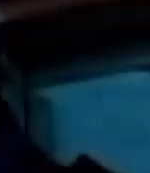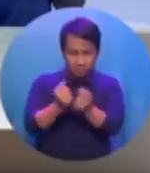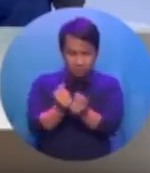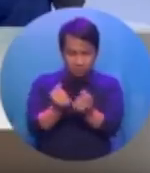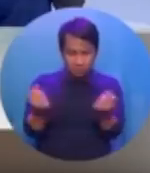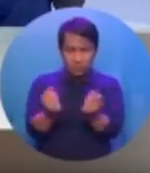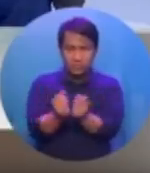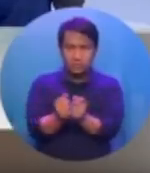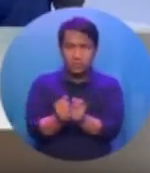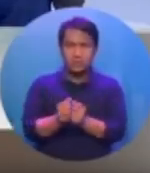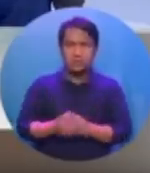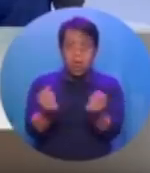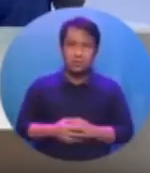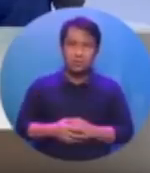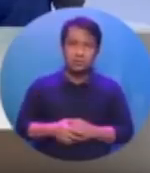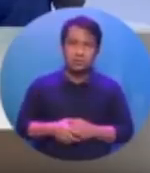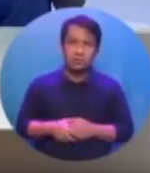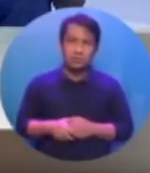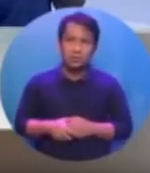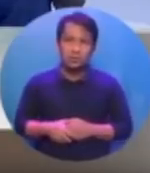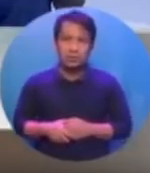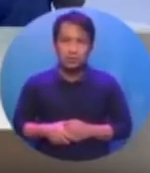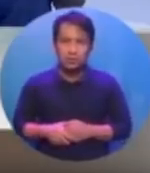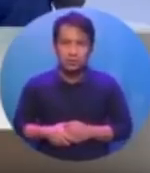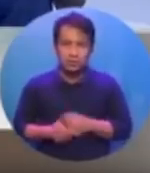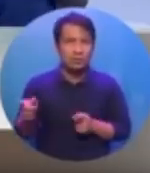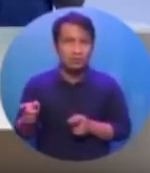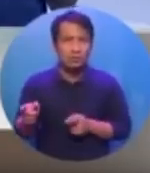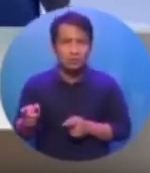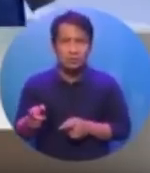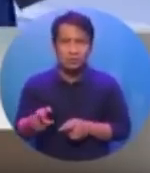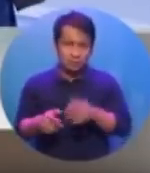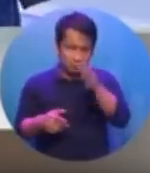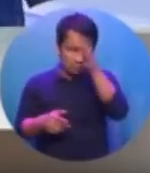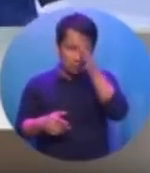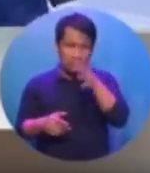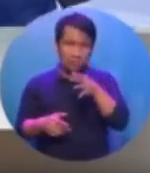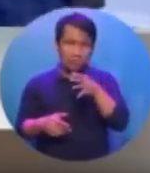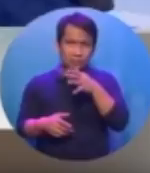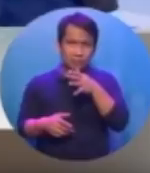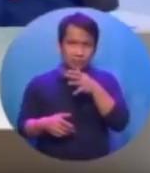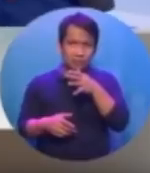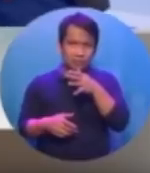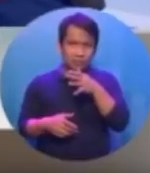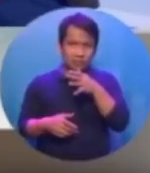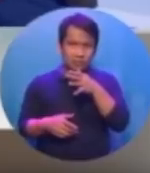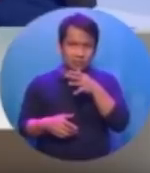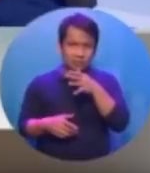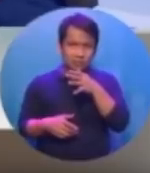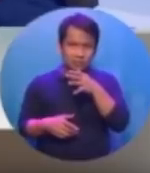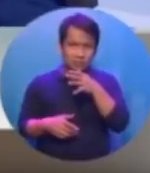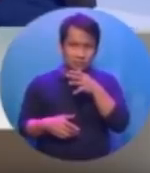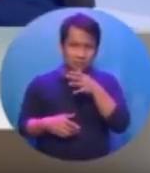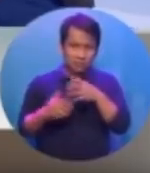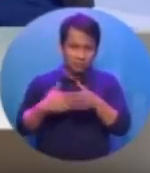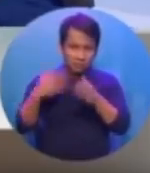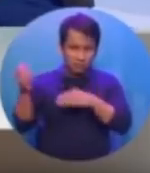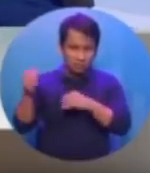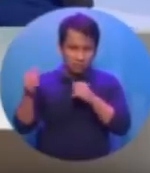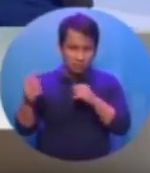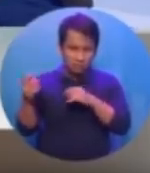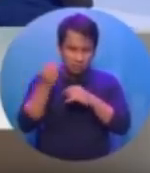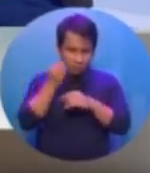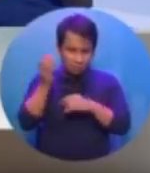ng tao na ano daw doon, ang sabi daw ng mama ko at papa, tinalian lang daw nila pag umalis sila sa trabaho, tapos